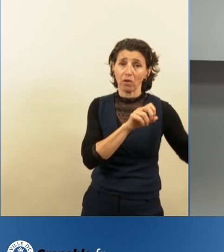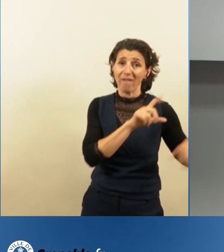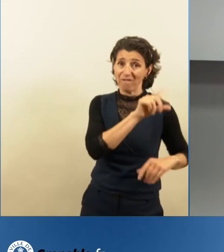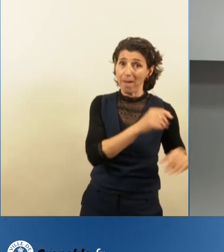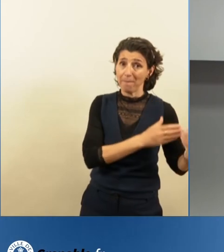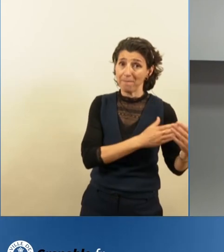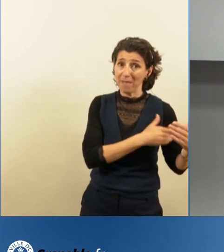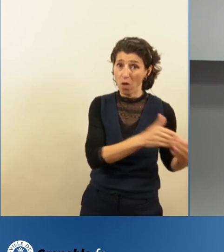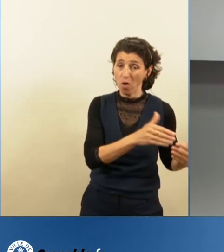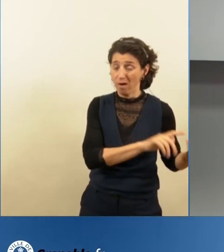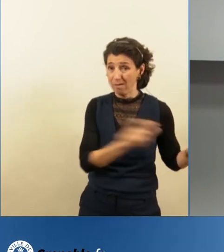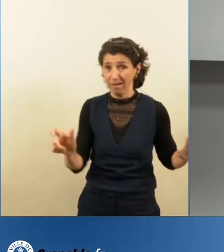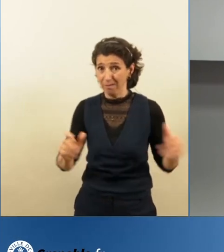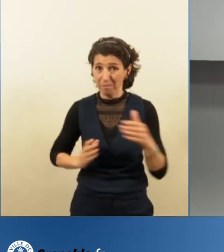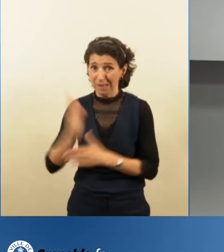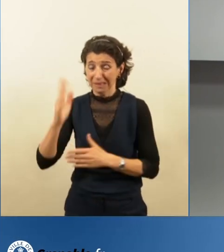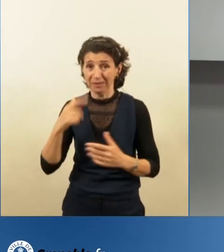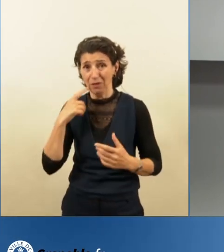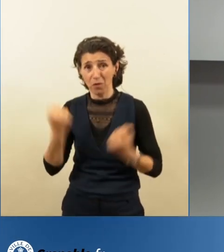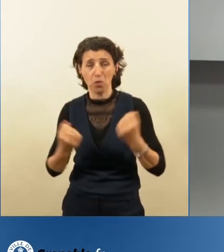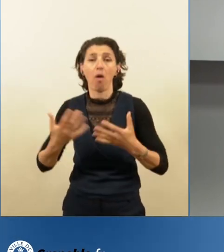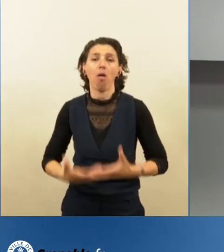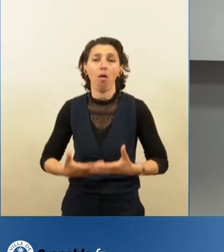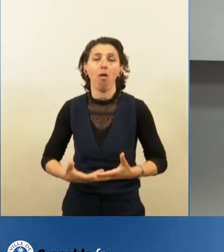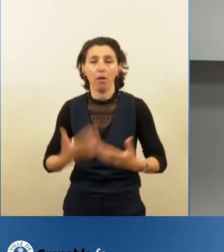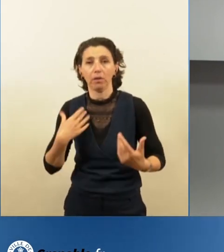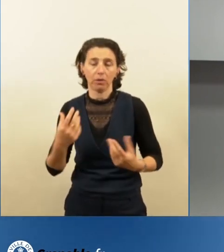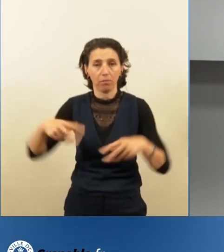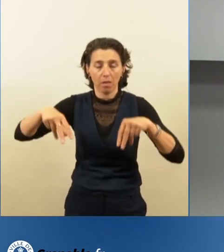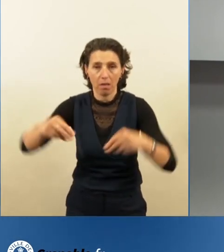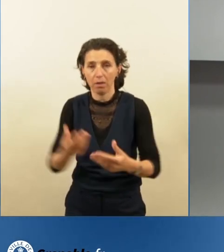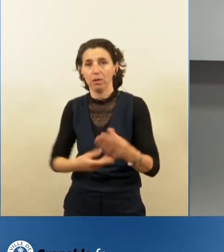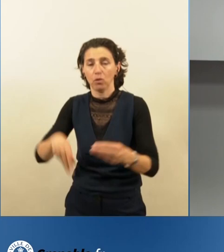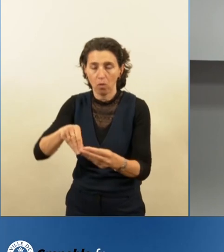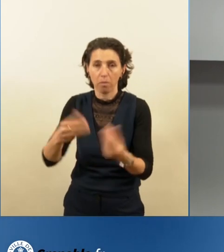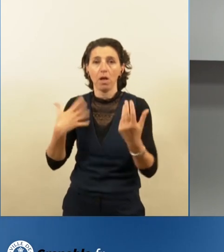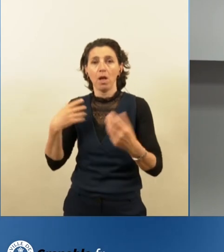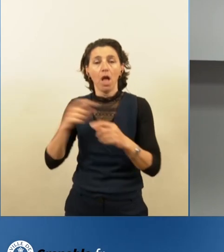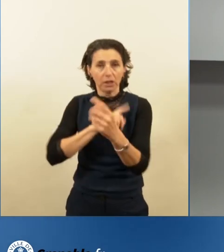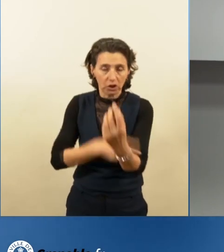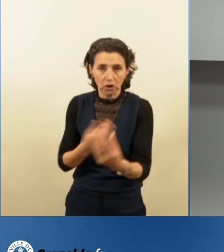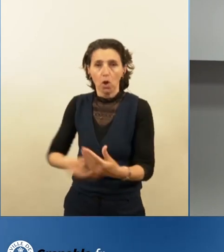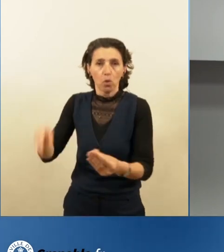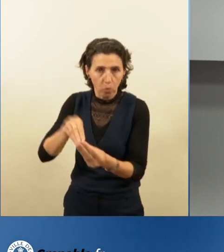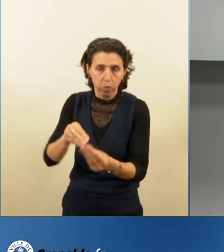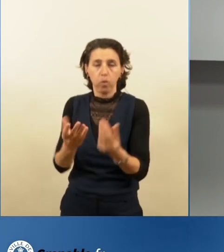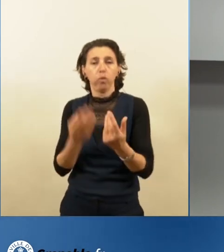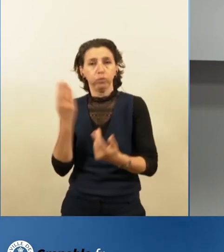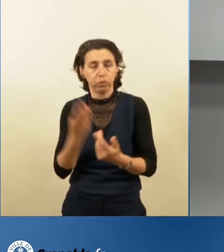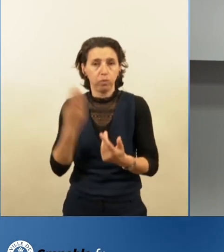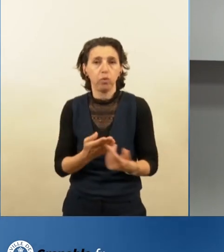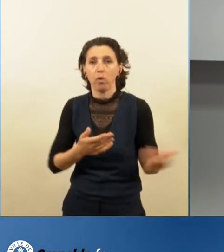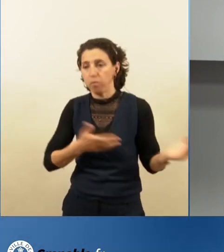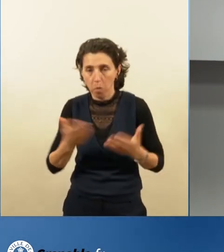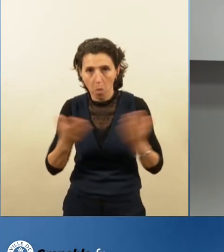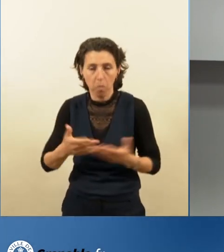véhicules toujours plus lourds donc basique énergie cinétique il faut plus d'énergie pour les transporter et en plus de plus en plus